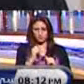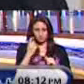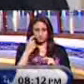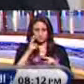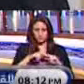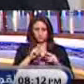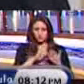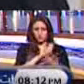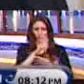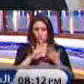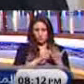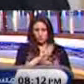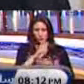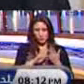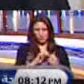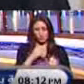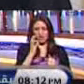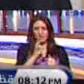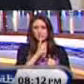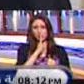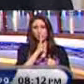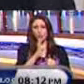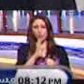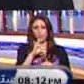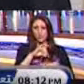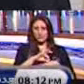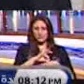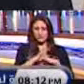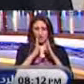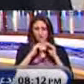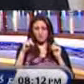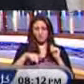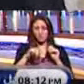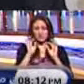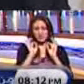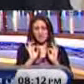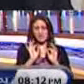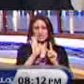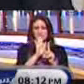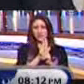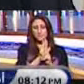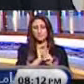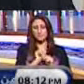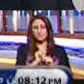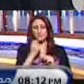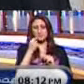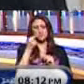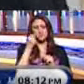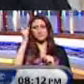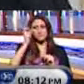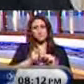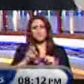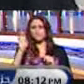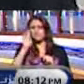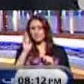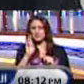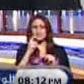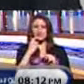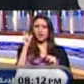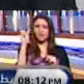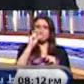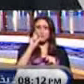قضية حقوق الإنسان في مصر، الإنسان المصري مسيحيا كان أو مسلما.